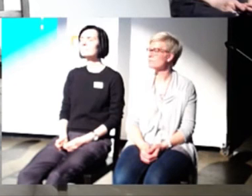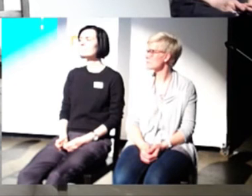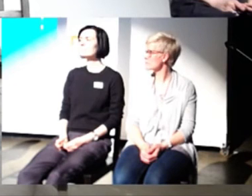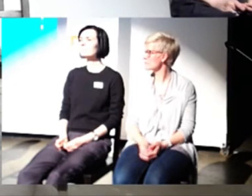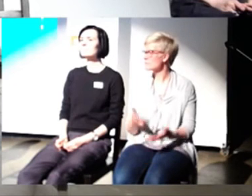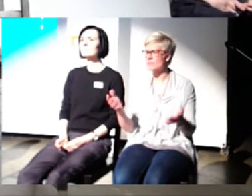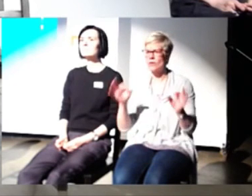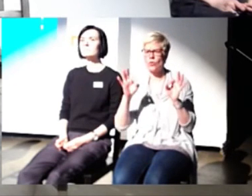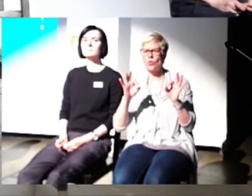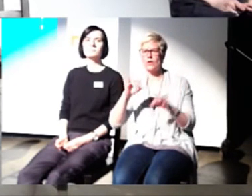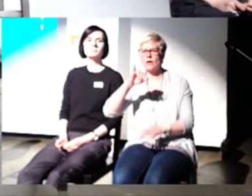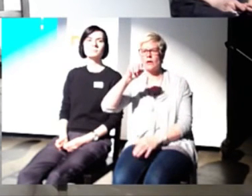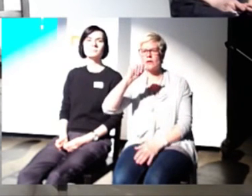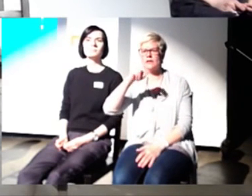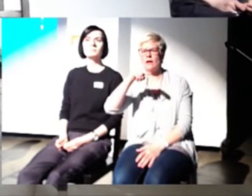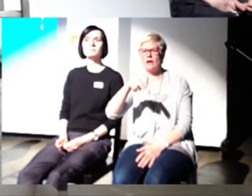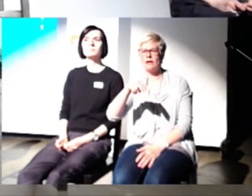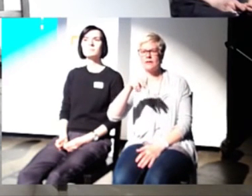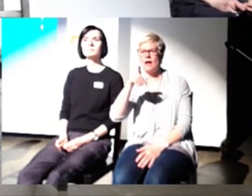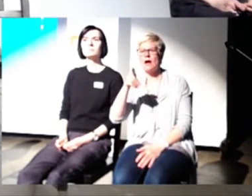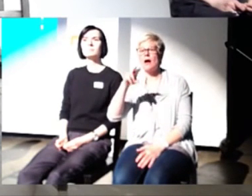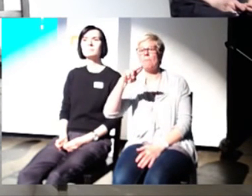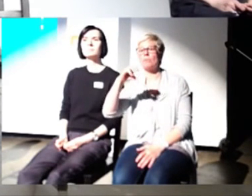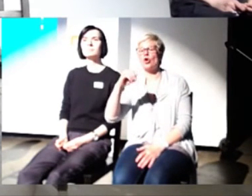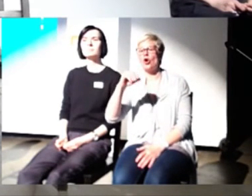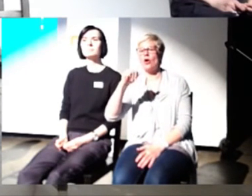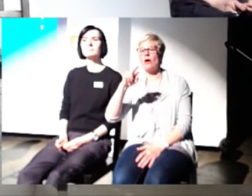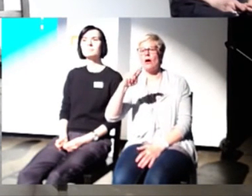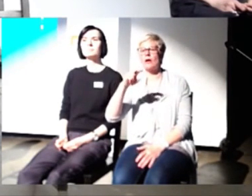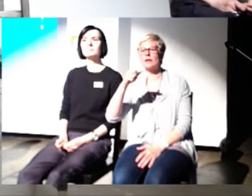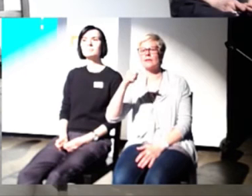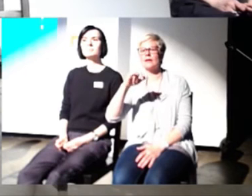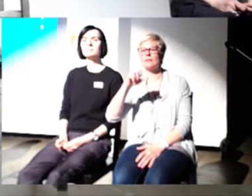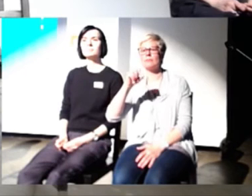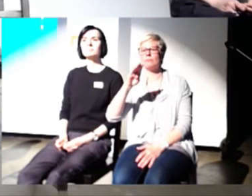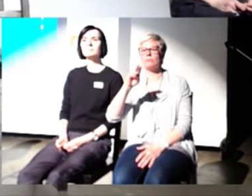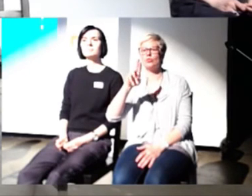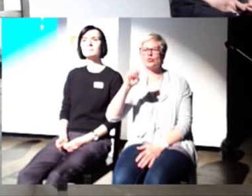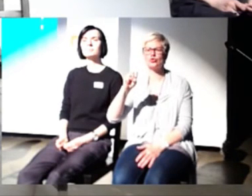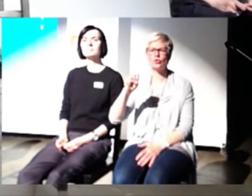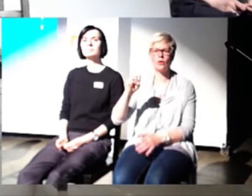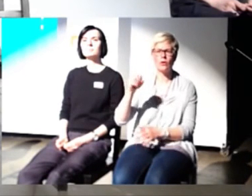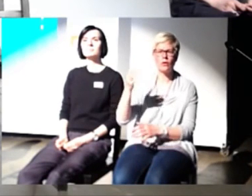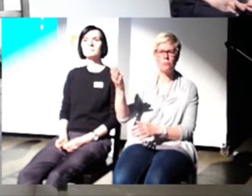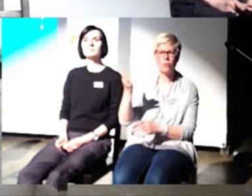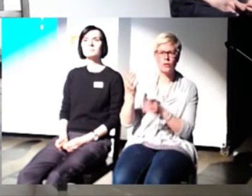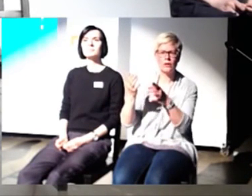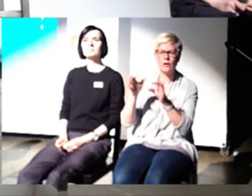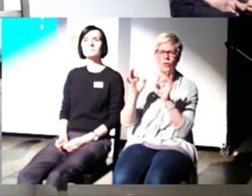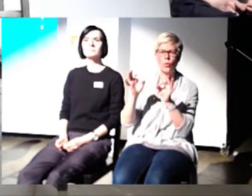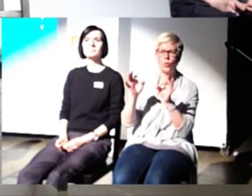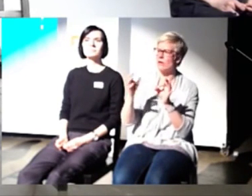Miten jää muuten siellä Pro-Artibuksen? Onko ne niin kuin sellaisia, saako sieltä niin kuin peittoon